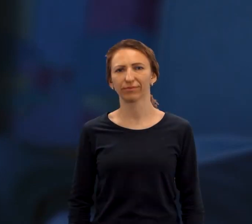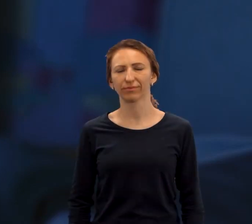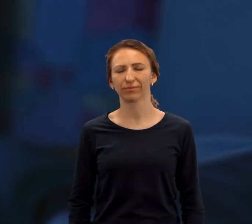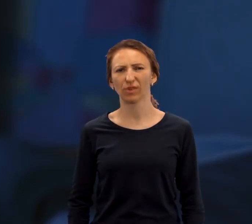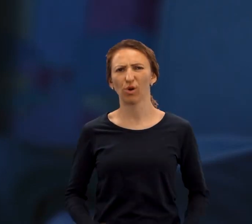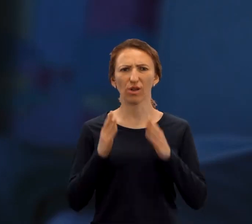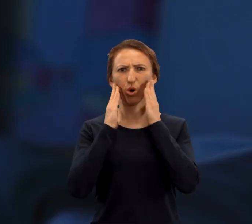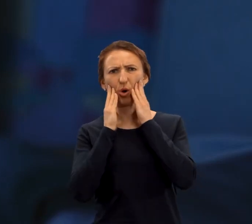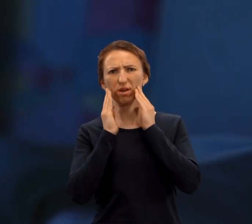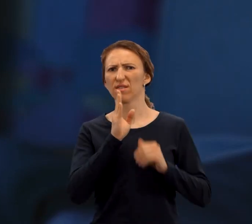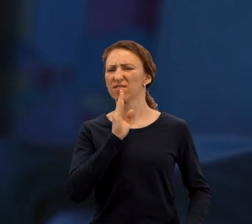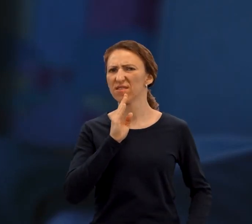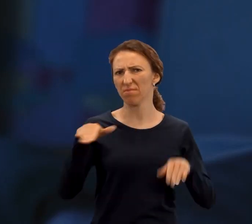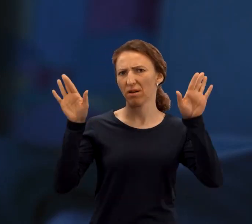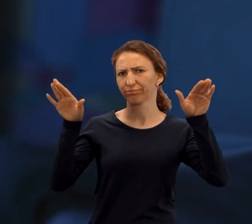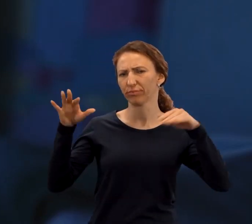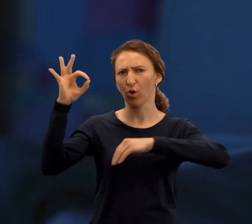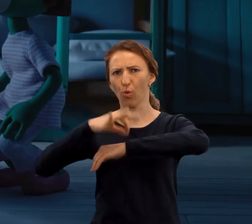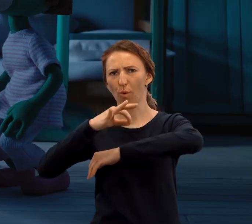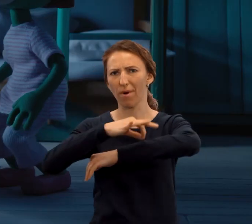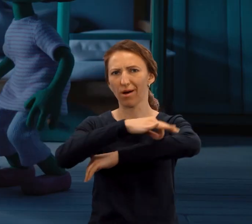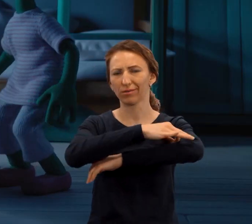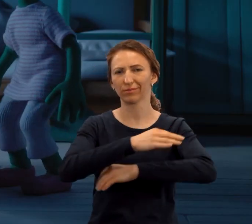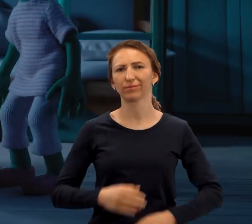Ojoj Chyba komar